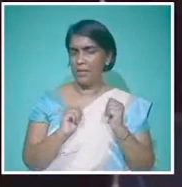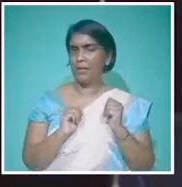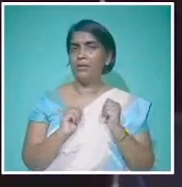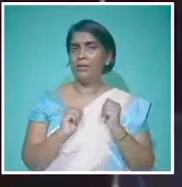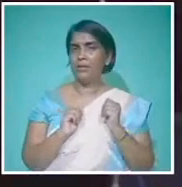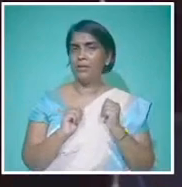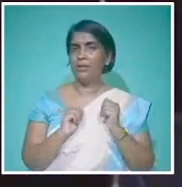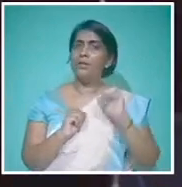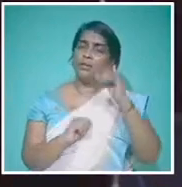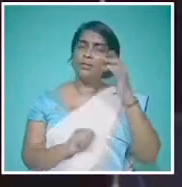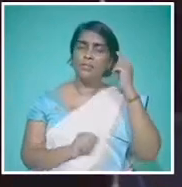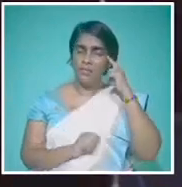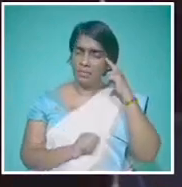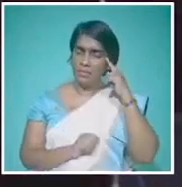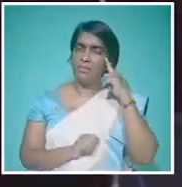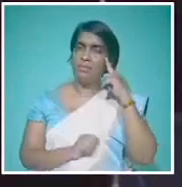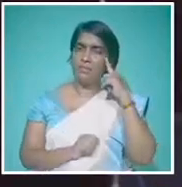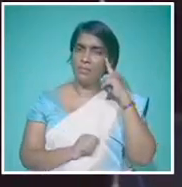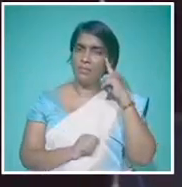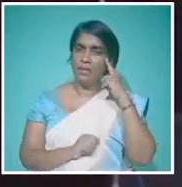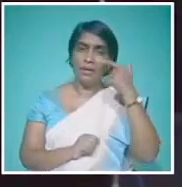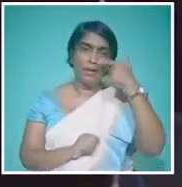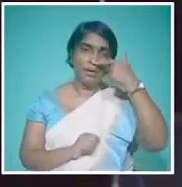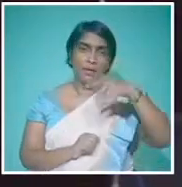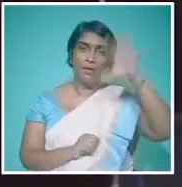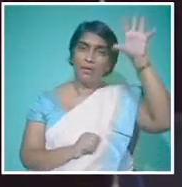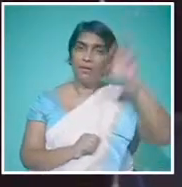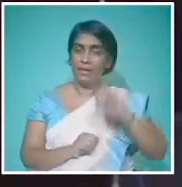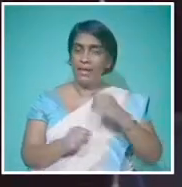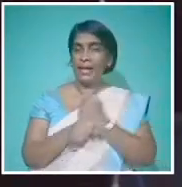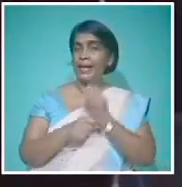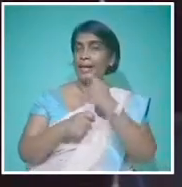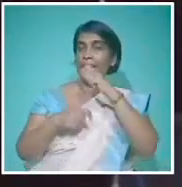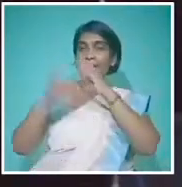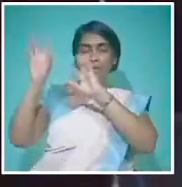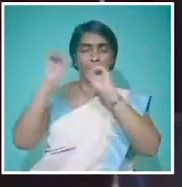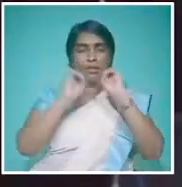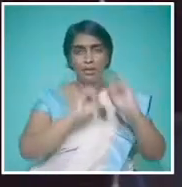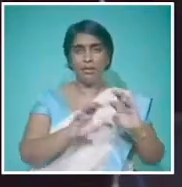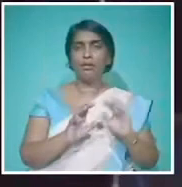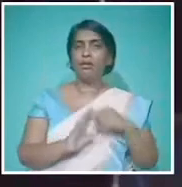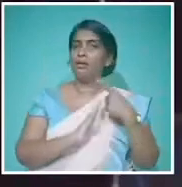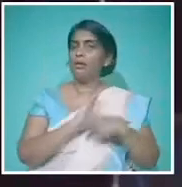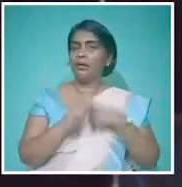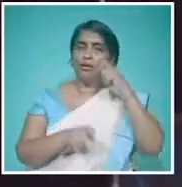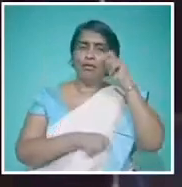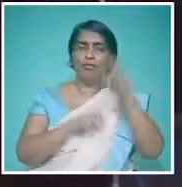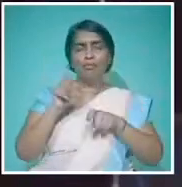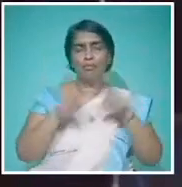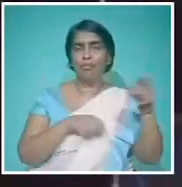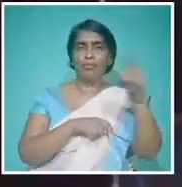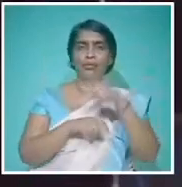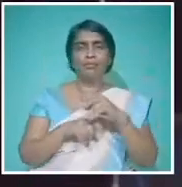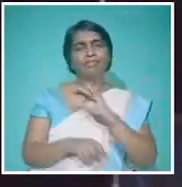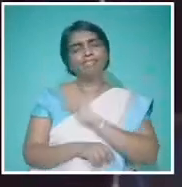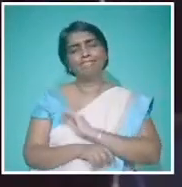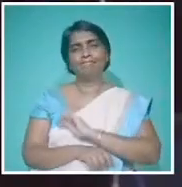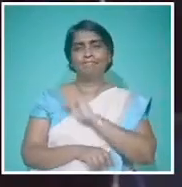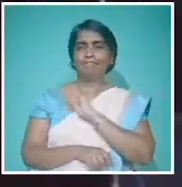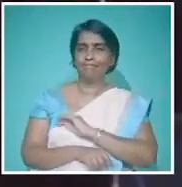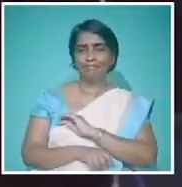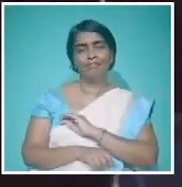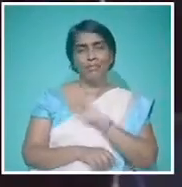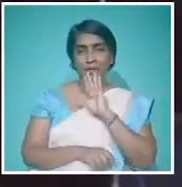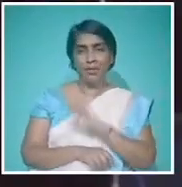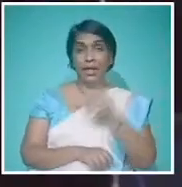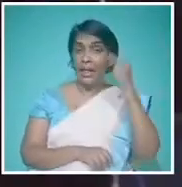දැන් සමහරු විතන් ඉන්නෝ නම් තෙල් ටික ගෙනත් දුන්නොත් ගෑස් ටික ගෙනත් දුන්නොත් රටේ මිනිස්සු මේ ඔක්කොම දරාගෙන ඉඳී